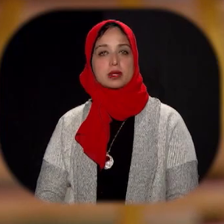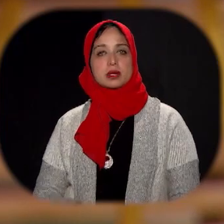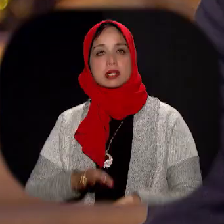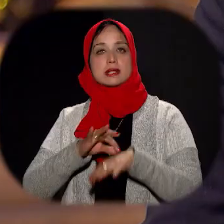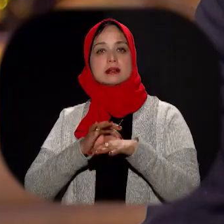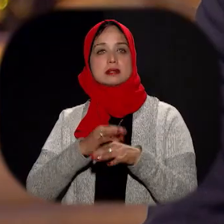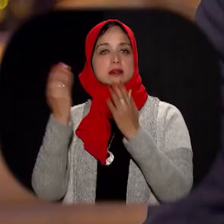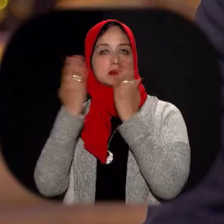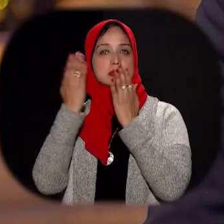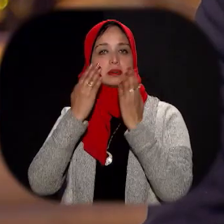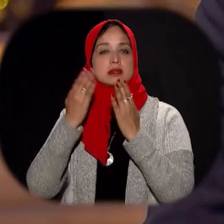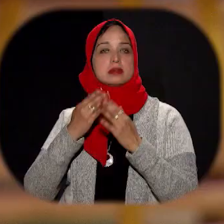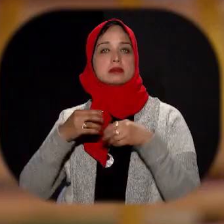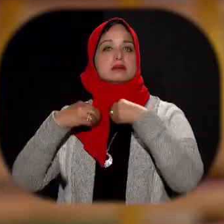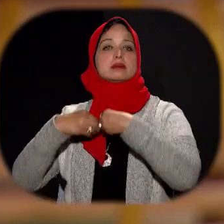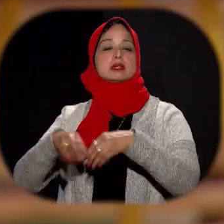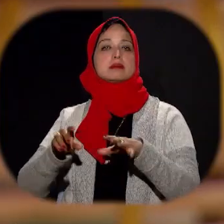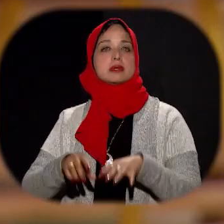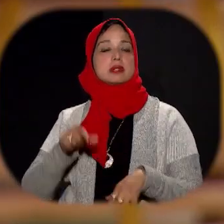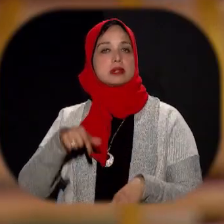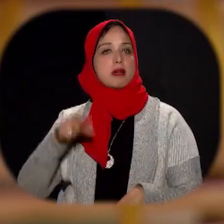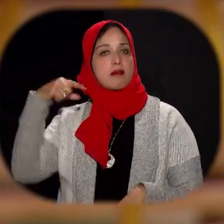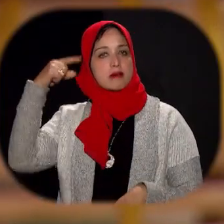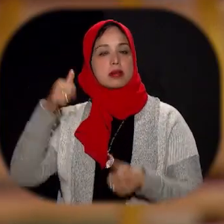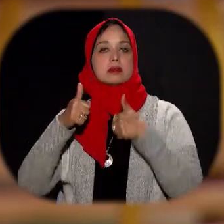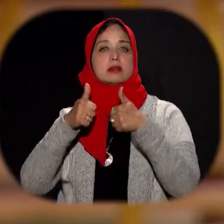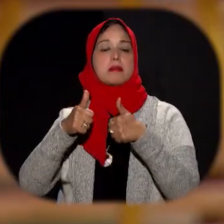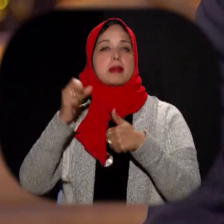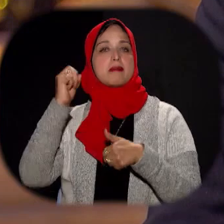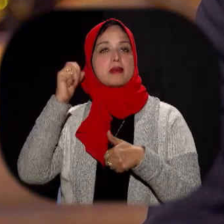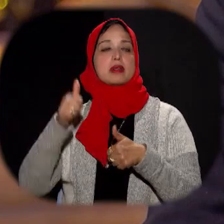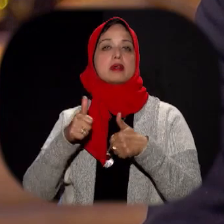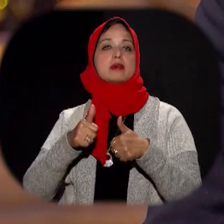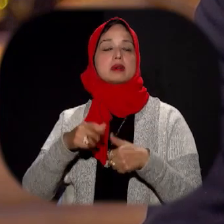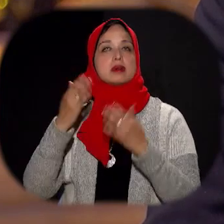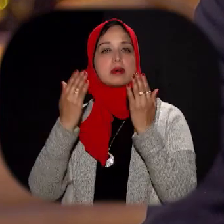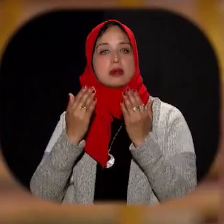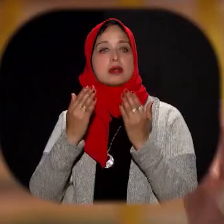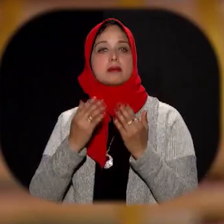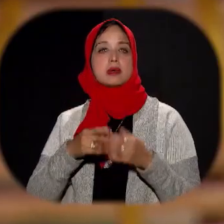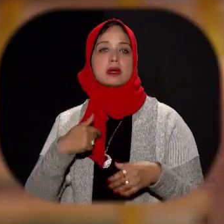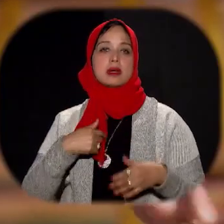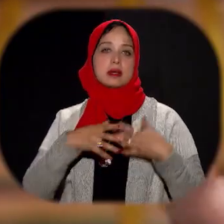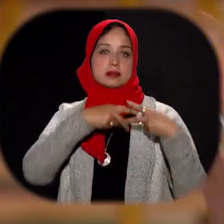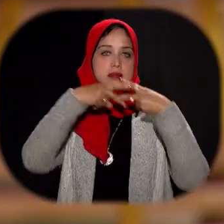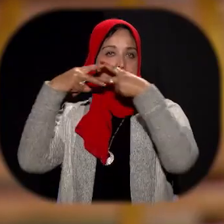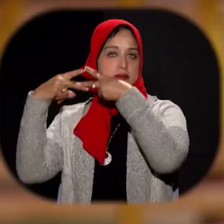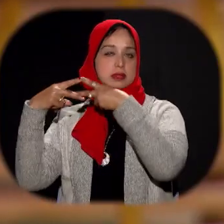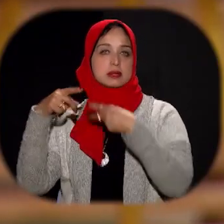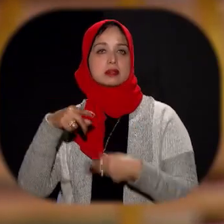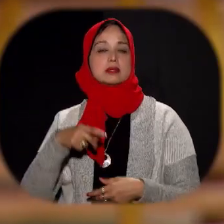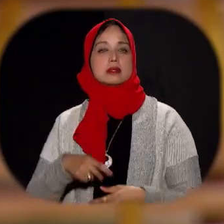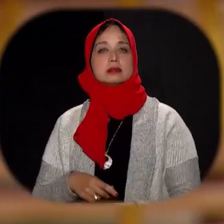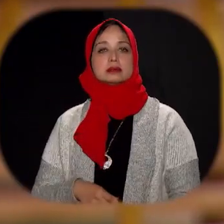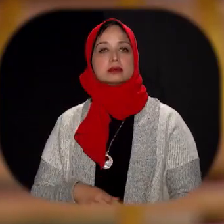مش قوي مش مواظبه ف فكره لطيفه جدا وبشكرك جدا ويا رب انا اتمنى لك ان الموضوع اطور ماياخدش سنين